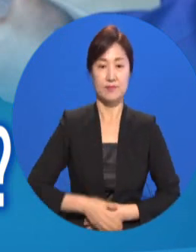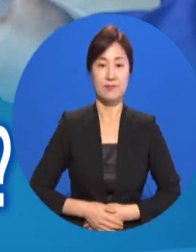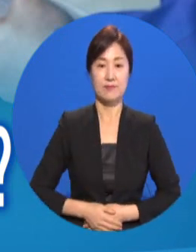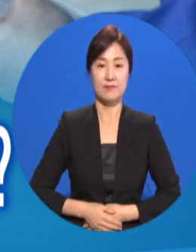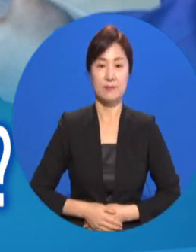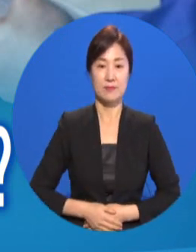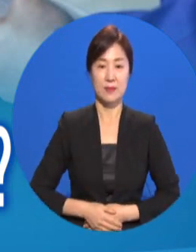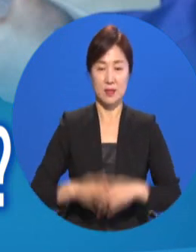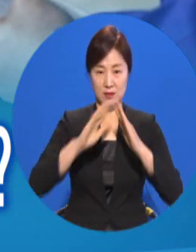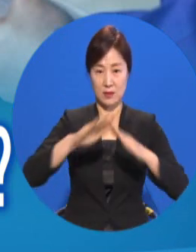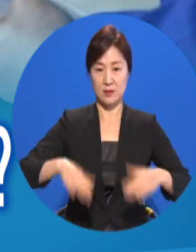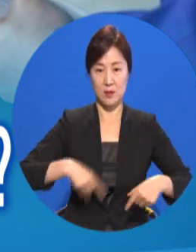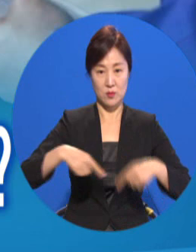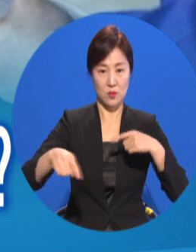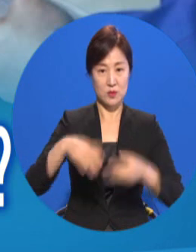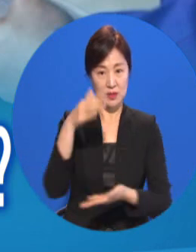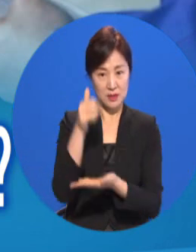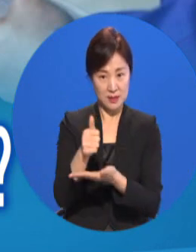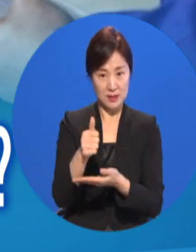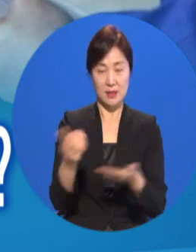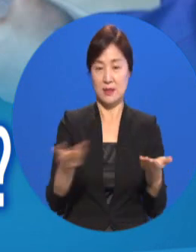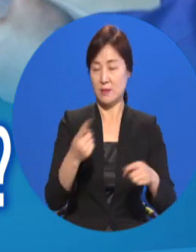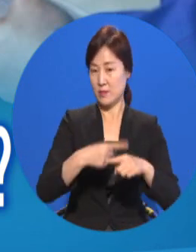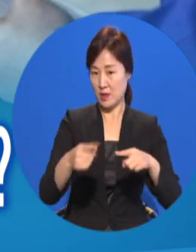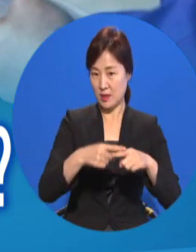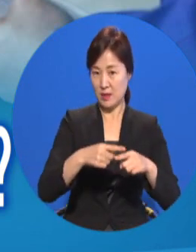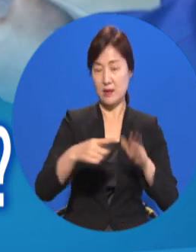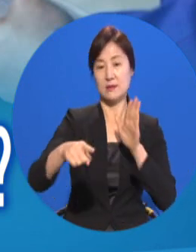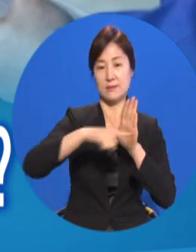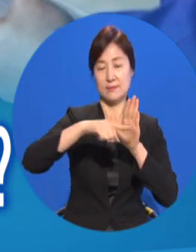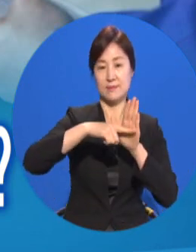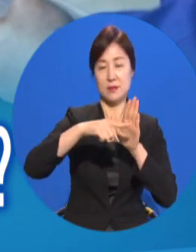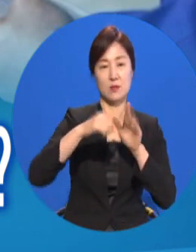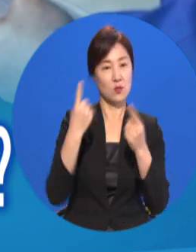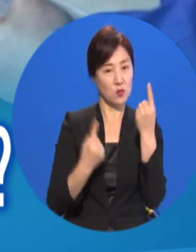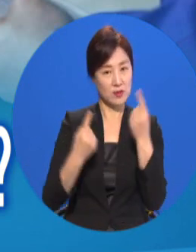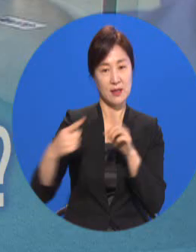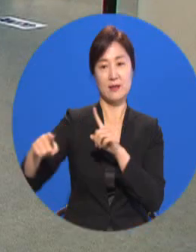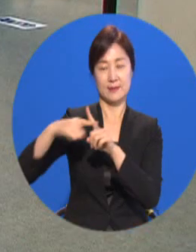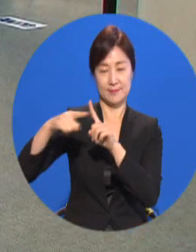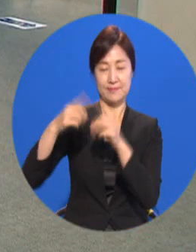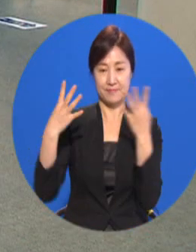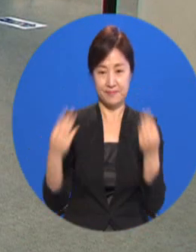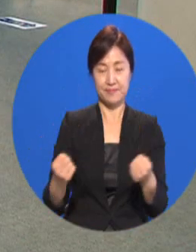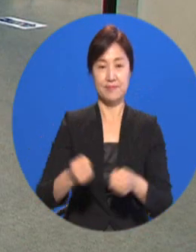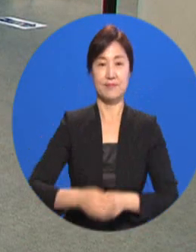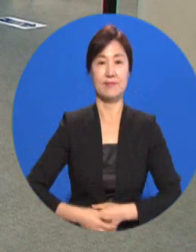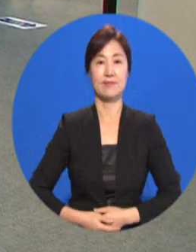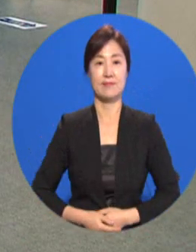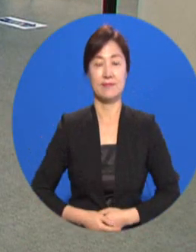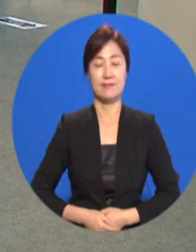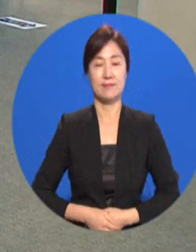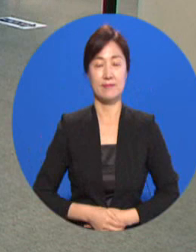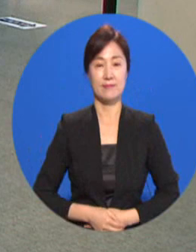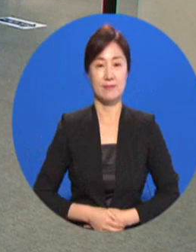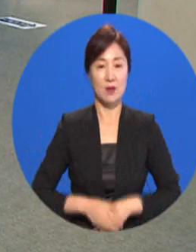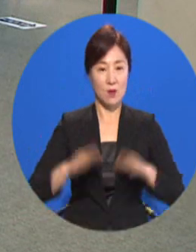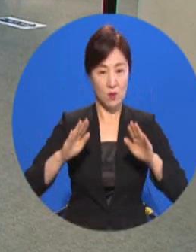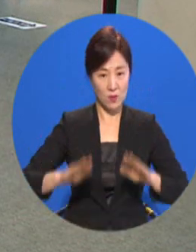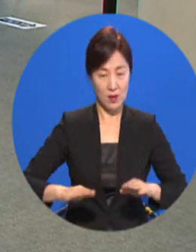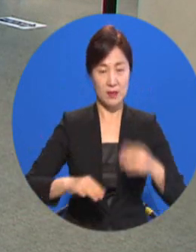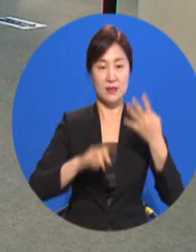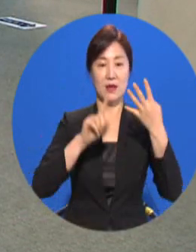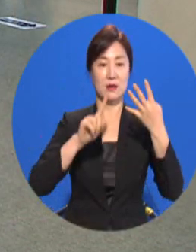직무수행에 대해서는 비교적 긍정적인 평가를 내렸습니다 김주희 기자 입니다 올해 사회로